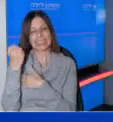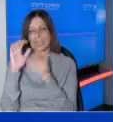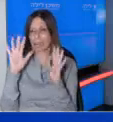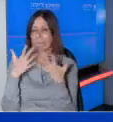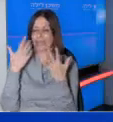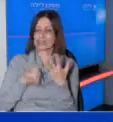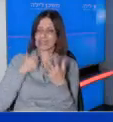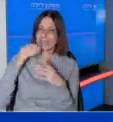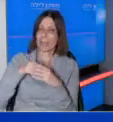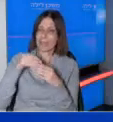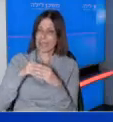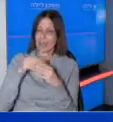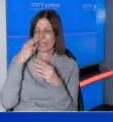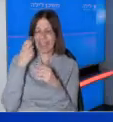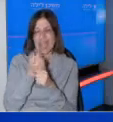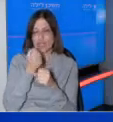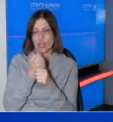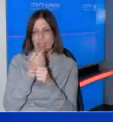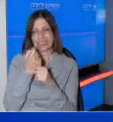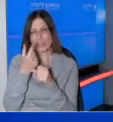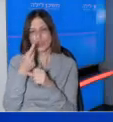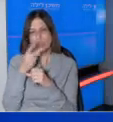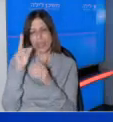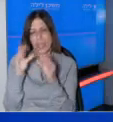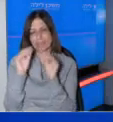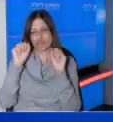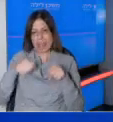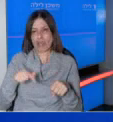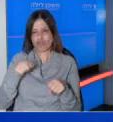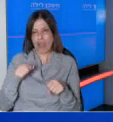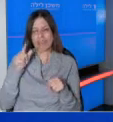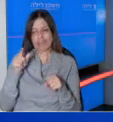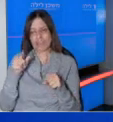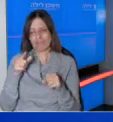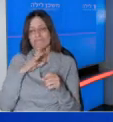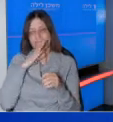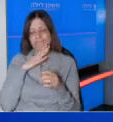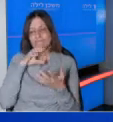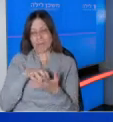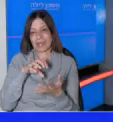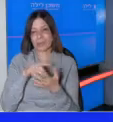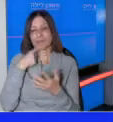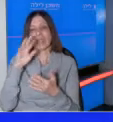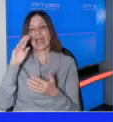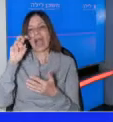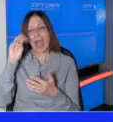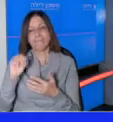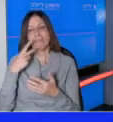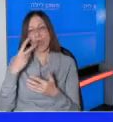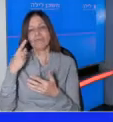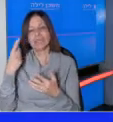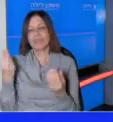ושרת הפנים הילד שקד מנסה לעשות את זה טיפה יותר, מה שנקרא, עם השליטה שלה, ושם הפיצוץ המרכזי. צריך להגיד, רם רואים בזה